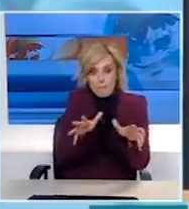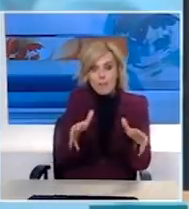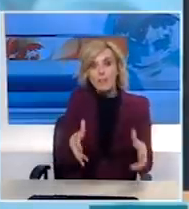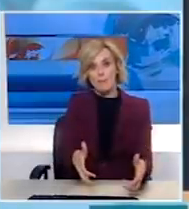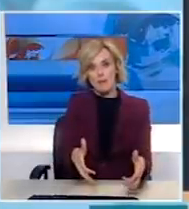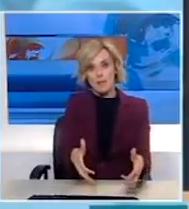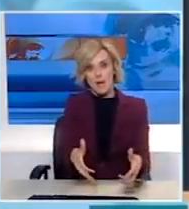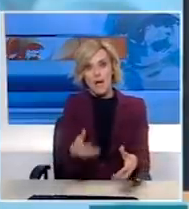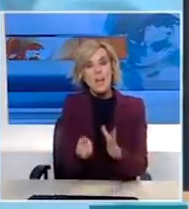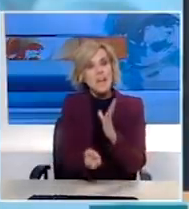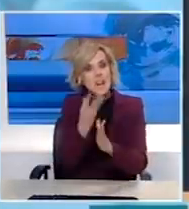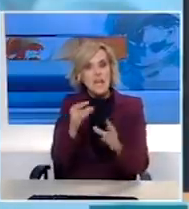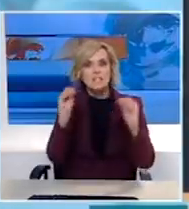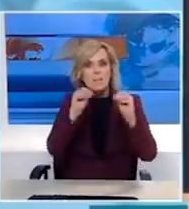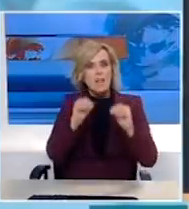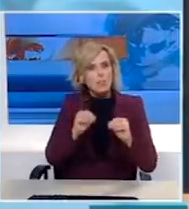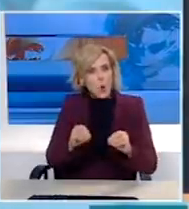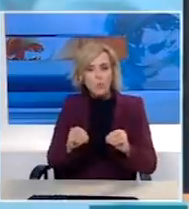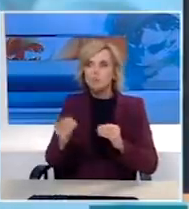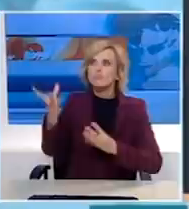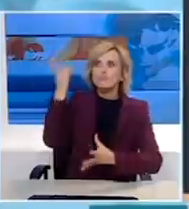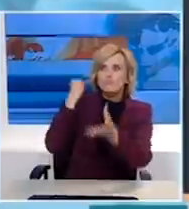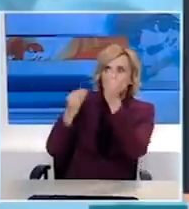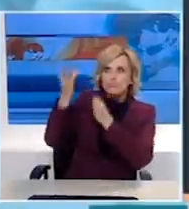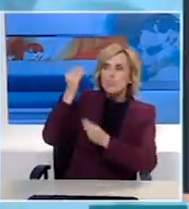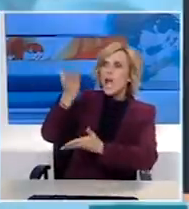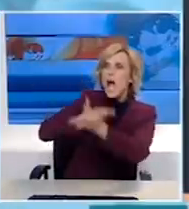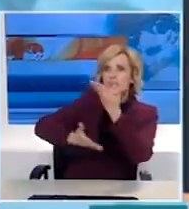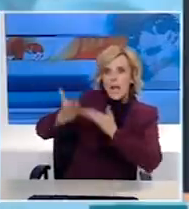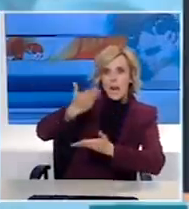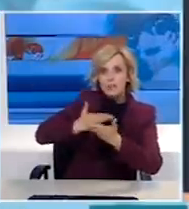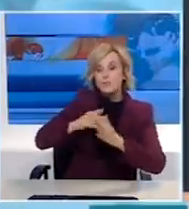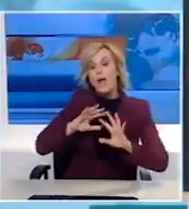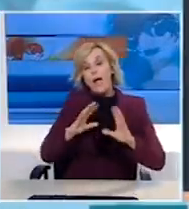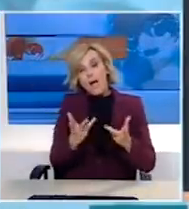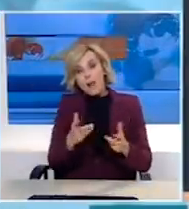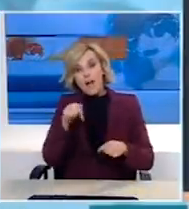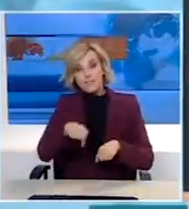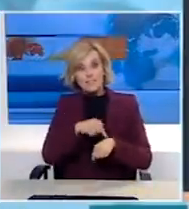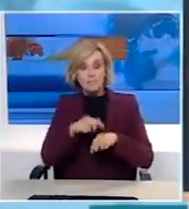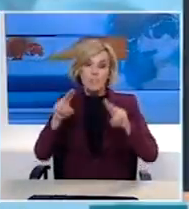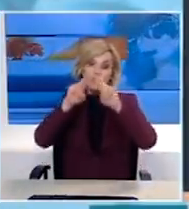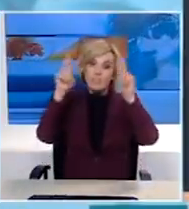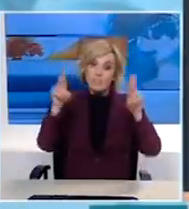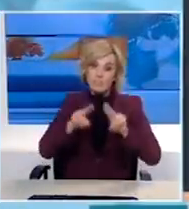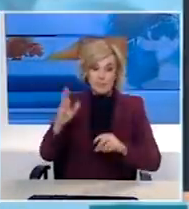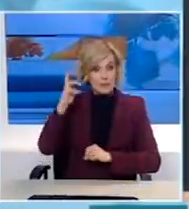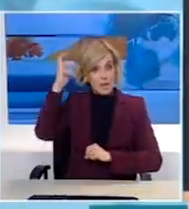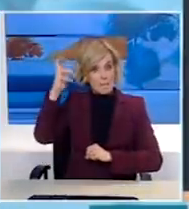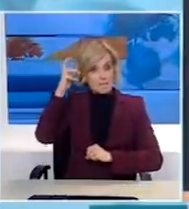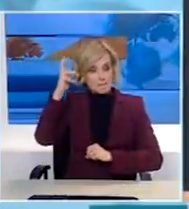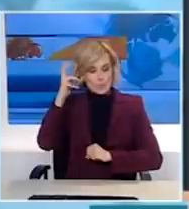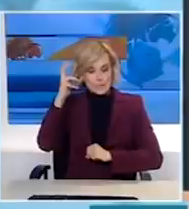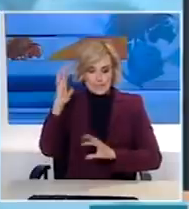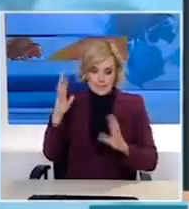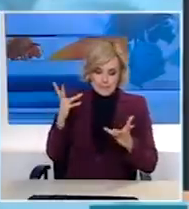μας και με νεότερες μεθόδους όπως τα ταχεία μοριακά τεστ και τα αντισώματα. Απλά επειδή η διεθνής επιστημονική κοινότητα είναι ακόμα